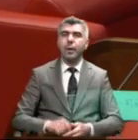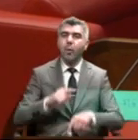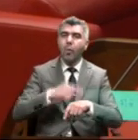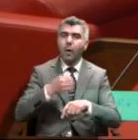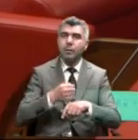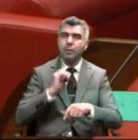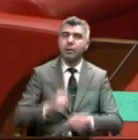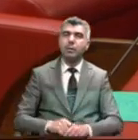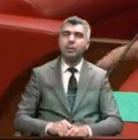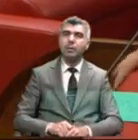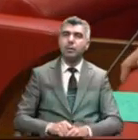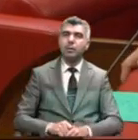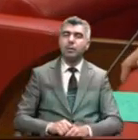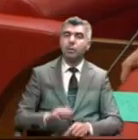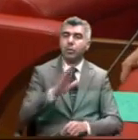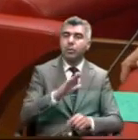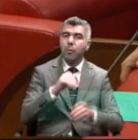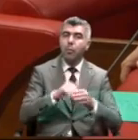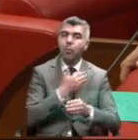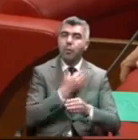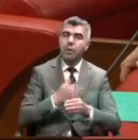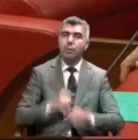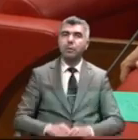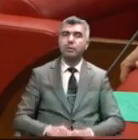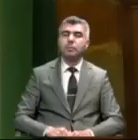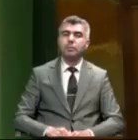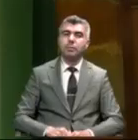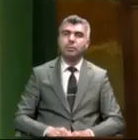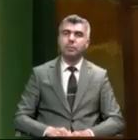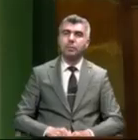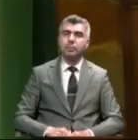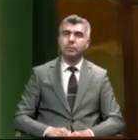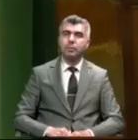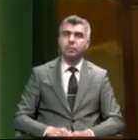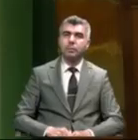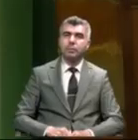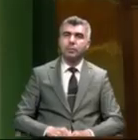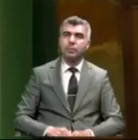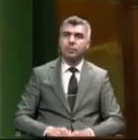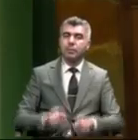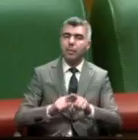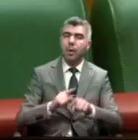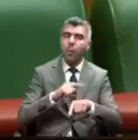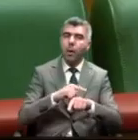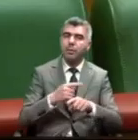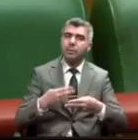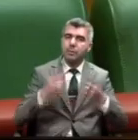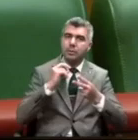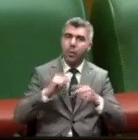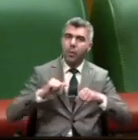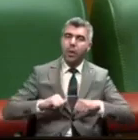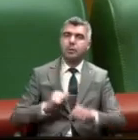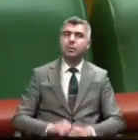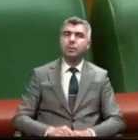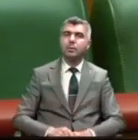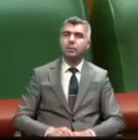الوزير ولكن بعد اذن السيدات والساده المستشارين الى ما عندكمش شي اعتراض نستاذنكم ونعطي للكلمه للسيد وزير